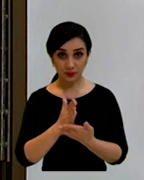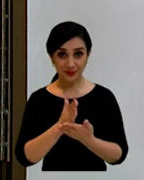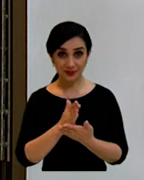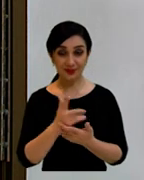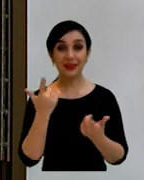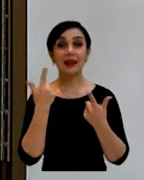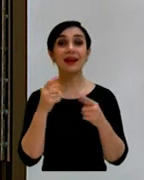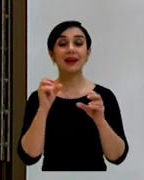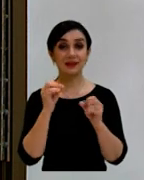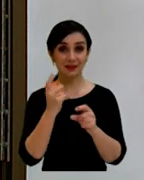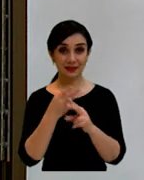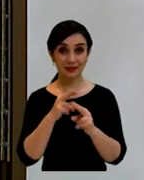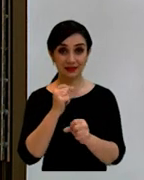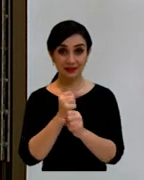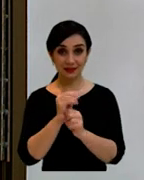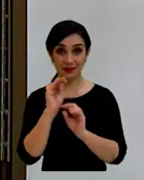U qayerda ishlatilardi?